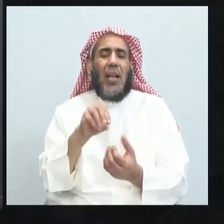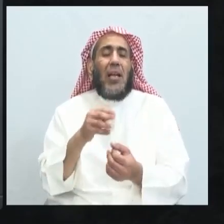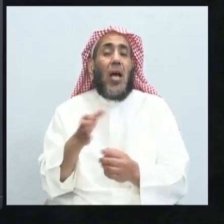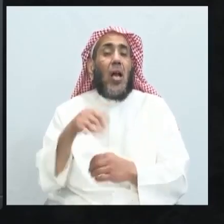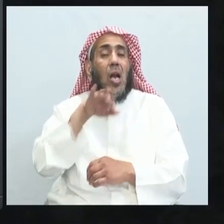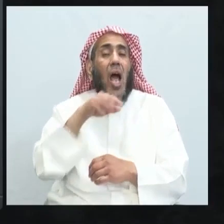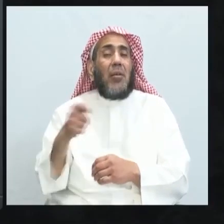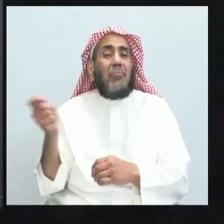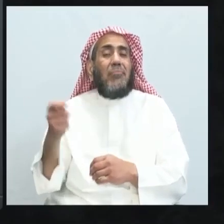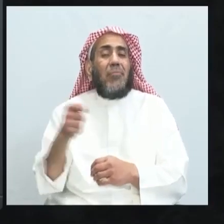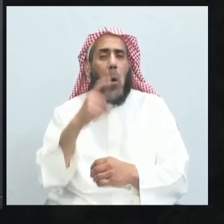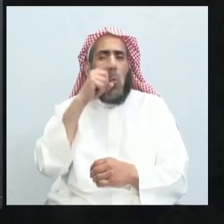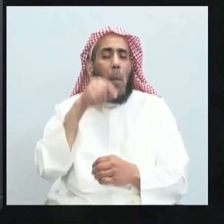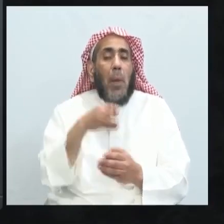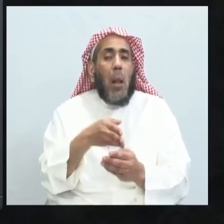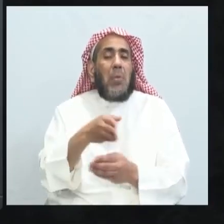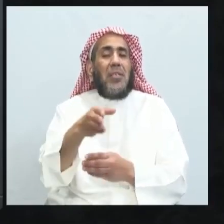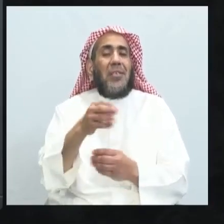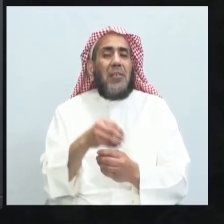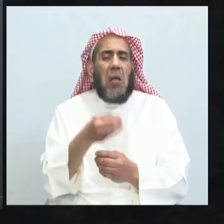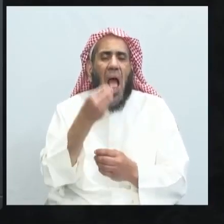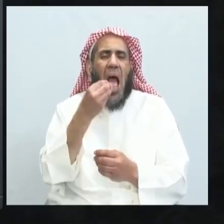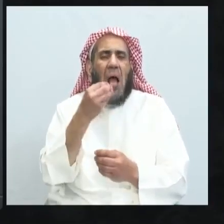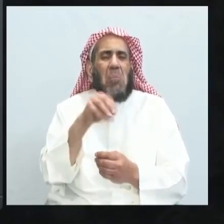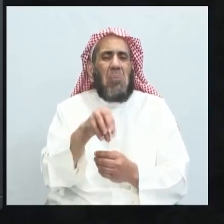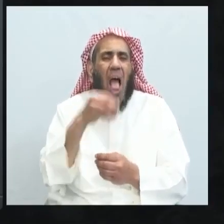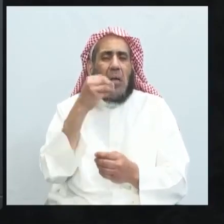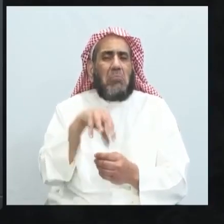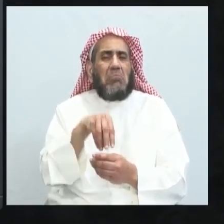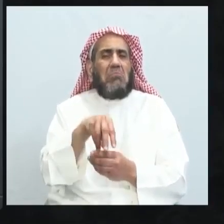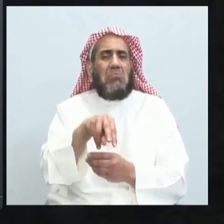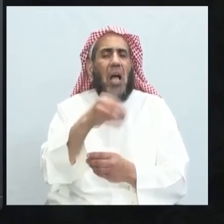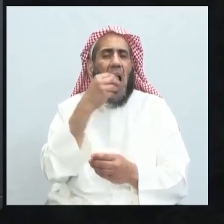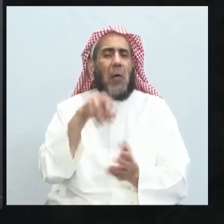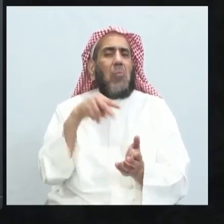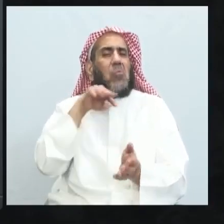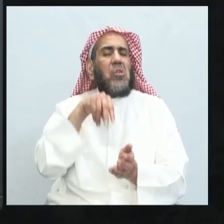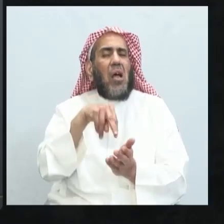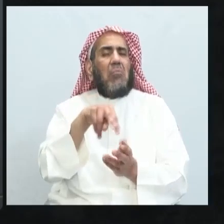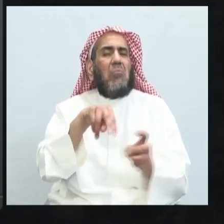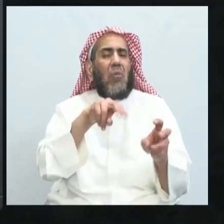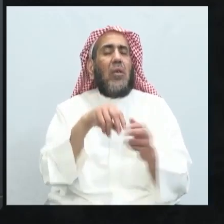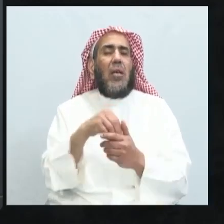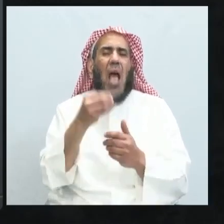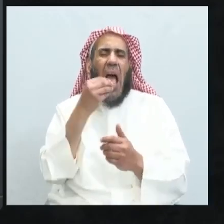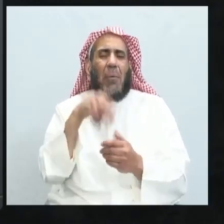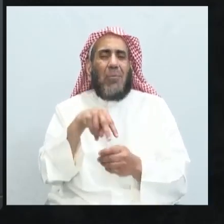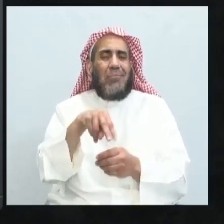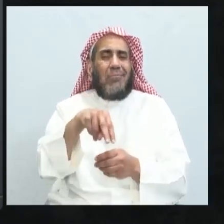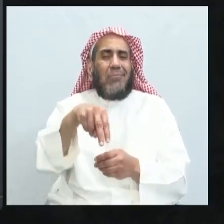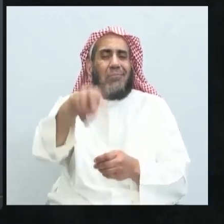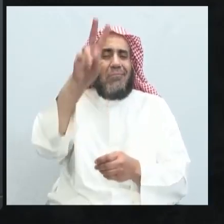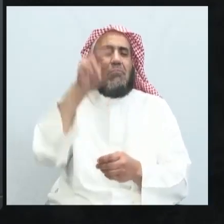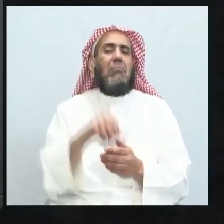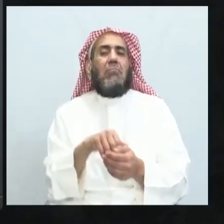الراعي كان يعني يامرها بالمسير فهي تاخذ قظم معنى انها تاخذ مقدار فقط ما ما يسد تلك الحاجه